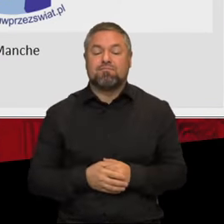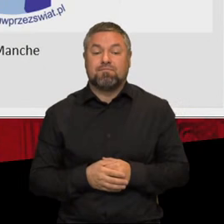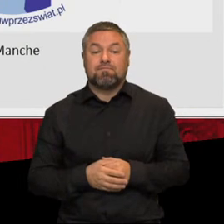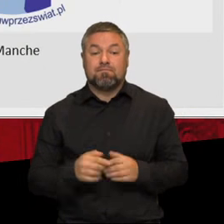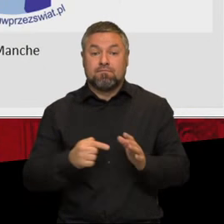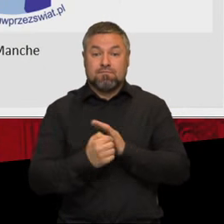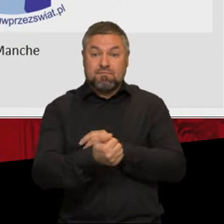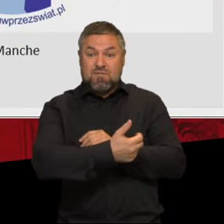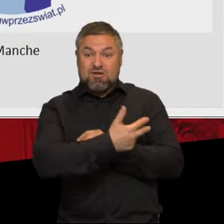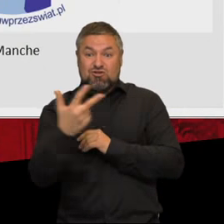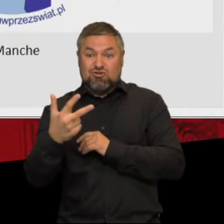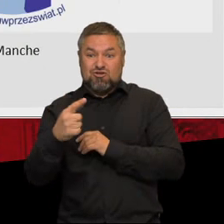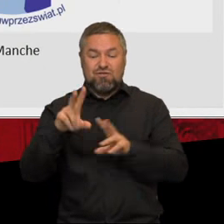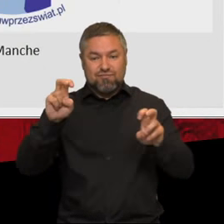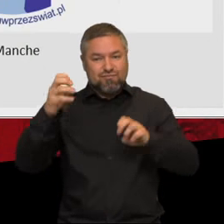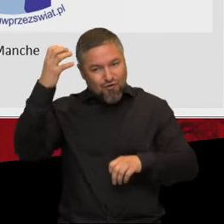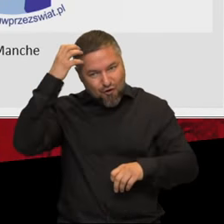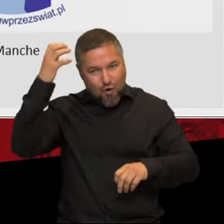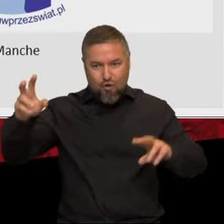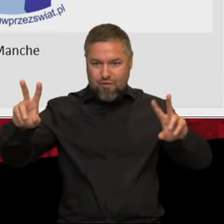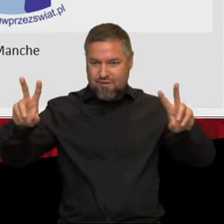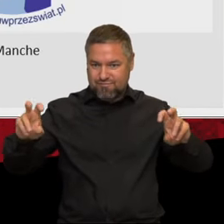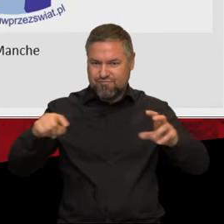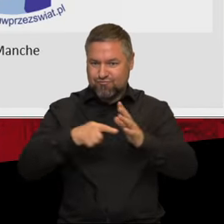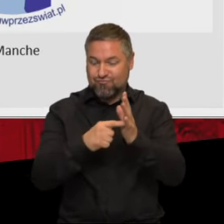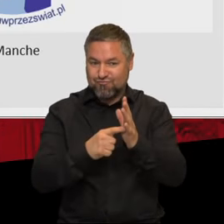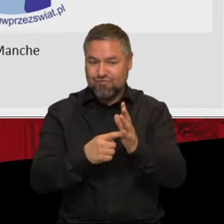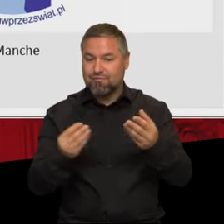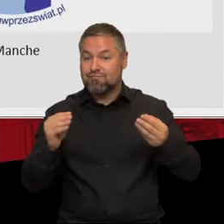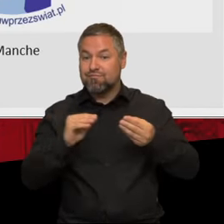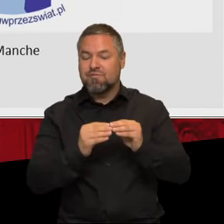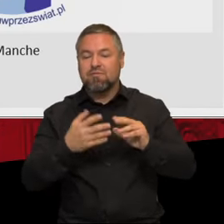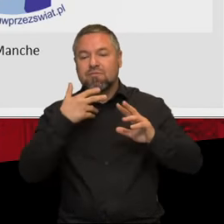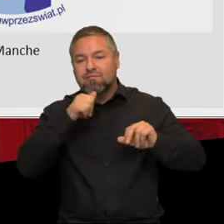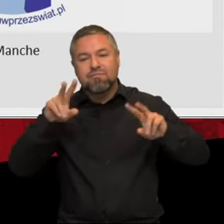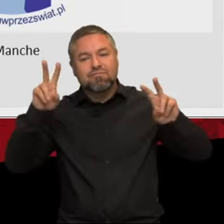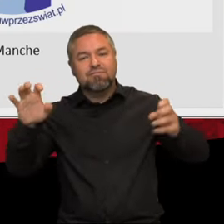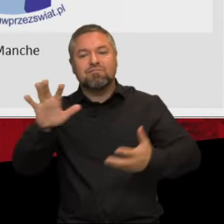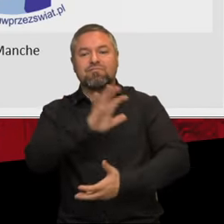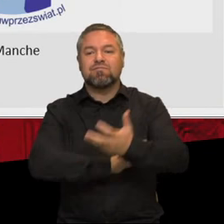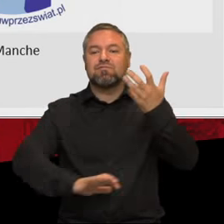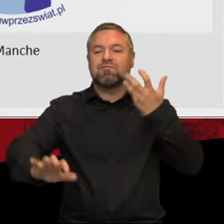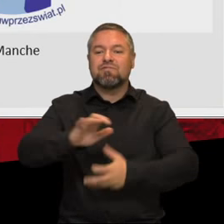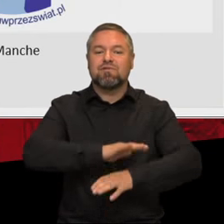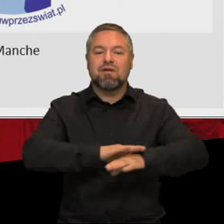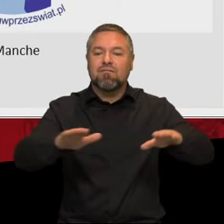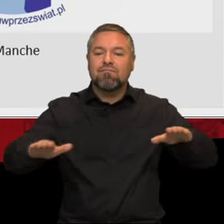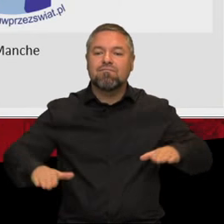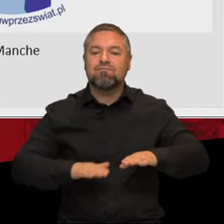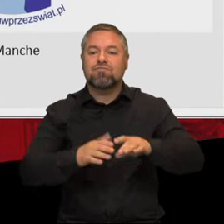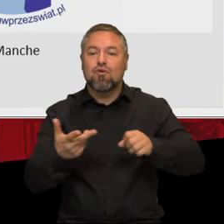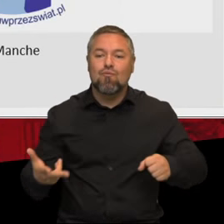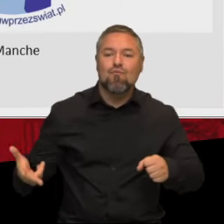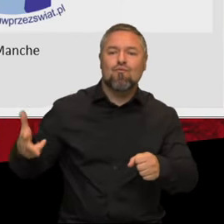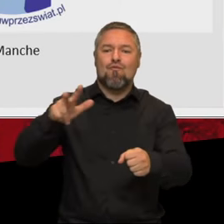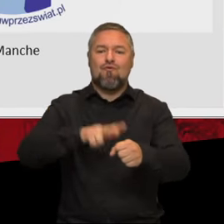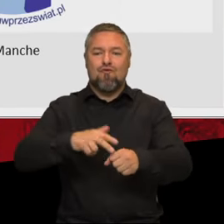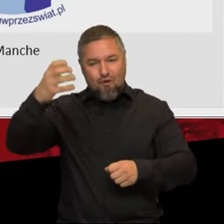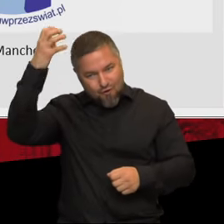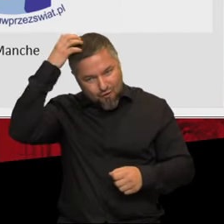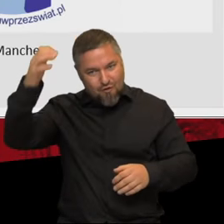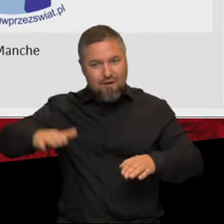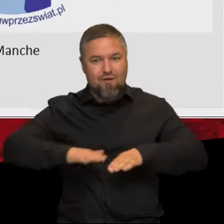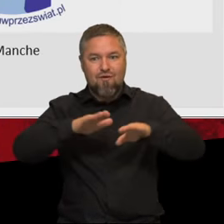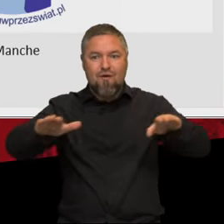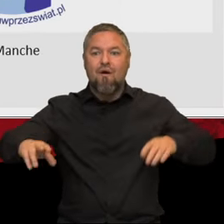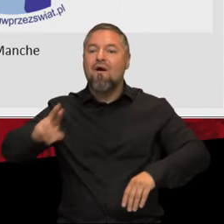Te trzy osiągnięcia złożyły się na coś takiego, co się nazywa w świecie pływania open water potrójną koroną w pływaniu na